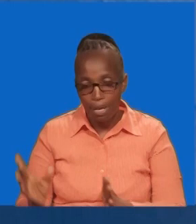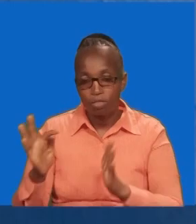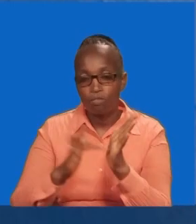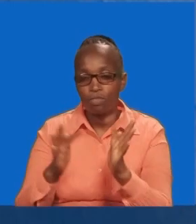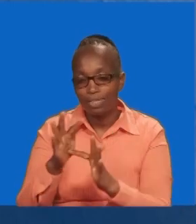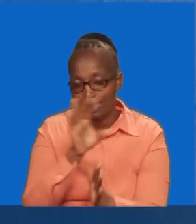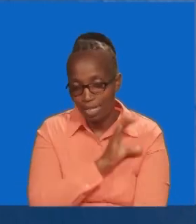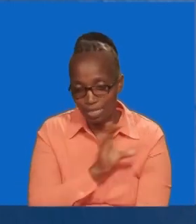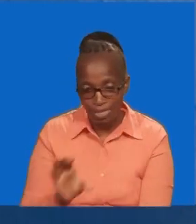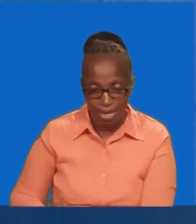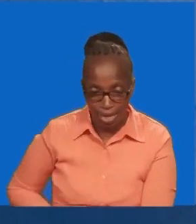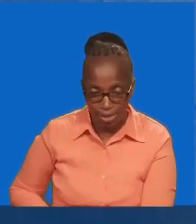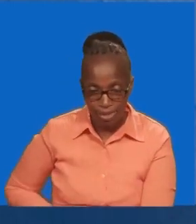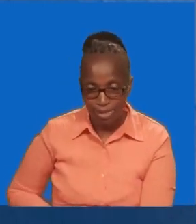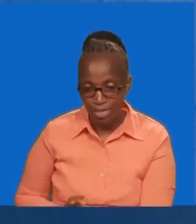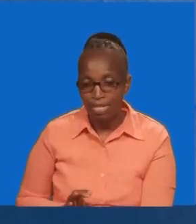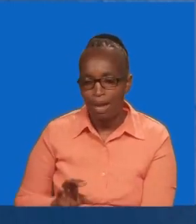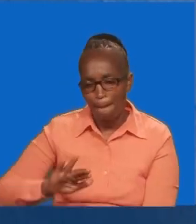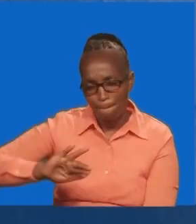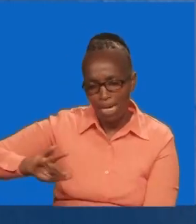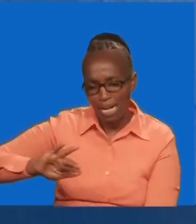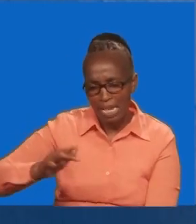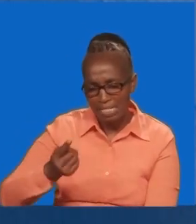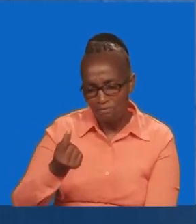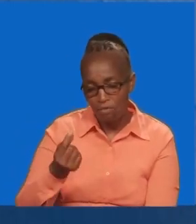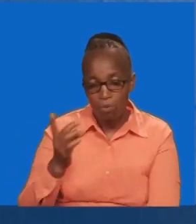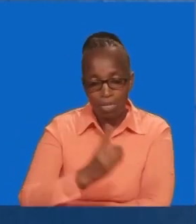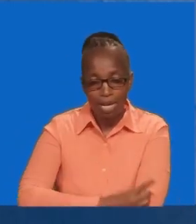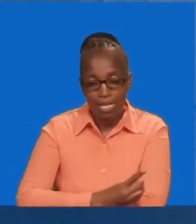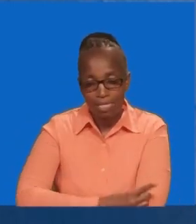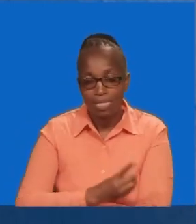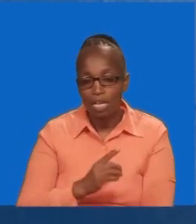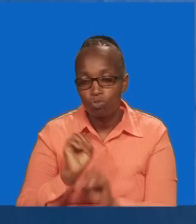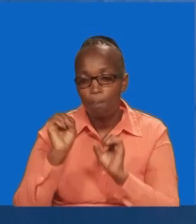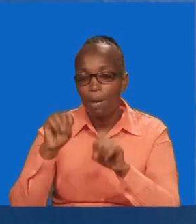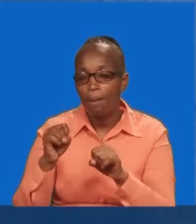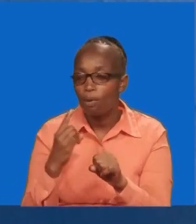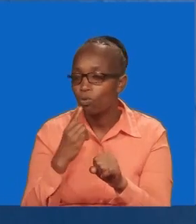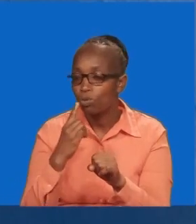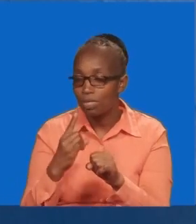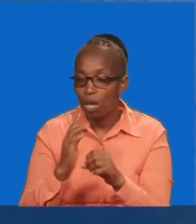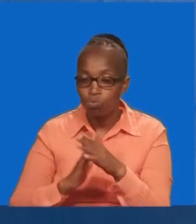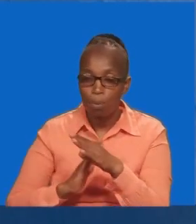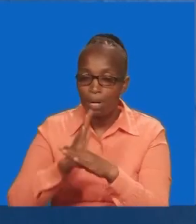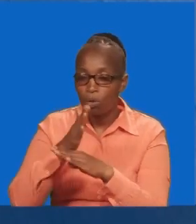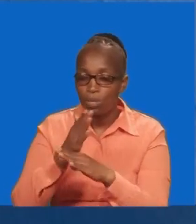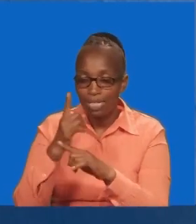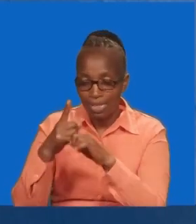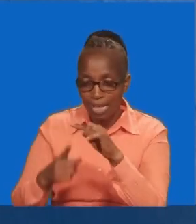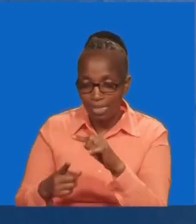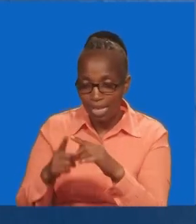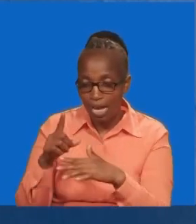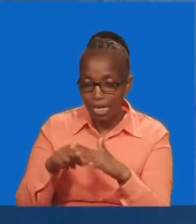kukumbuka kuzaliwa kwa Yesu Kristo. Yaani baki siku chache. Tuweze tena na kusema ya kwamba tunavuka